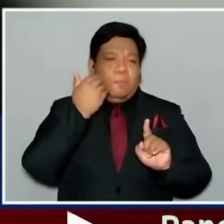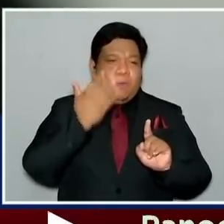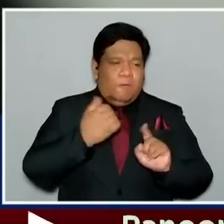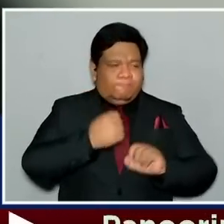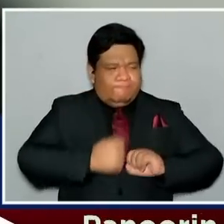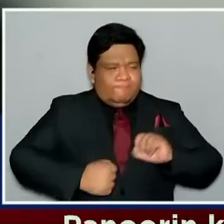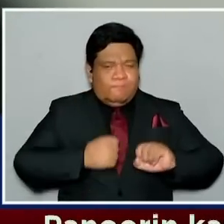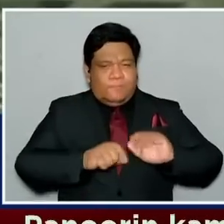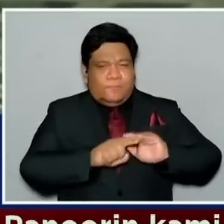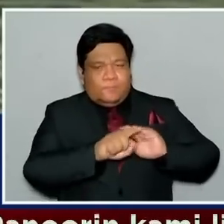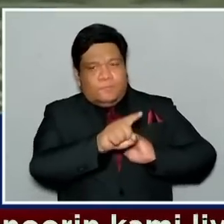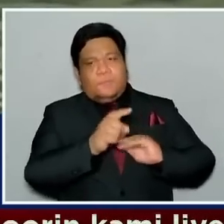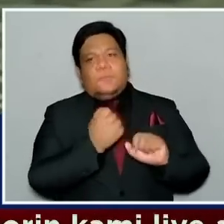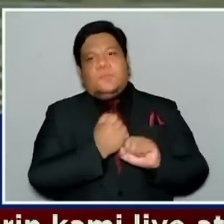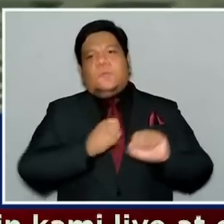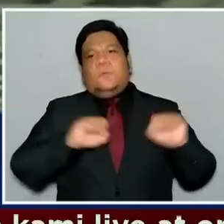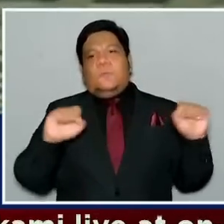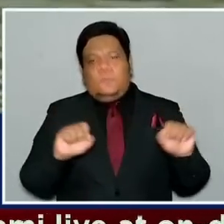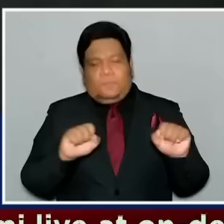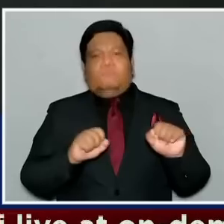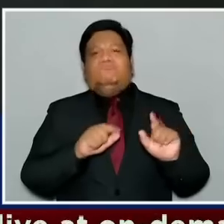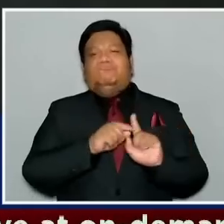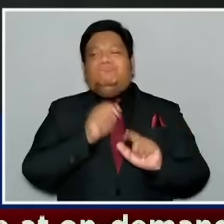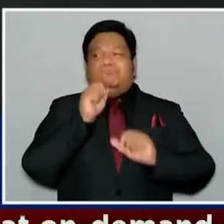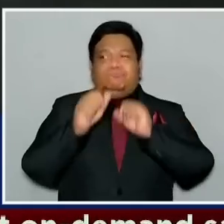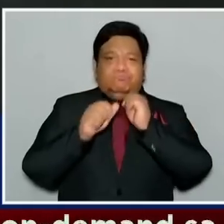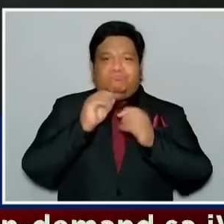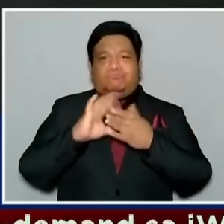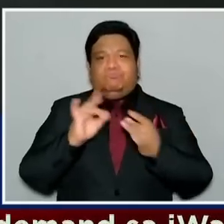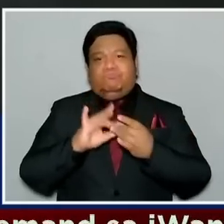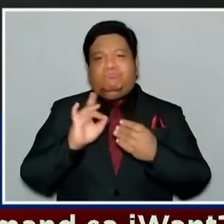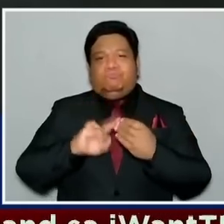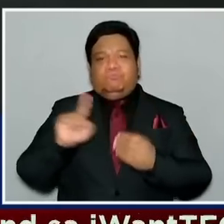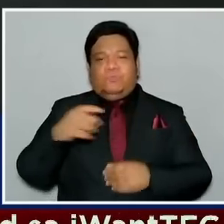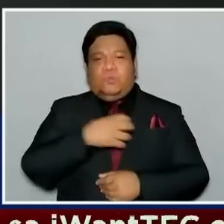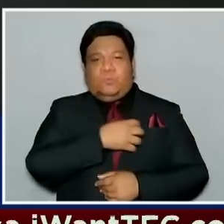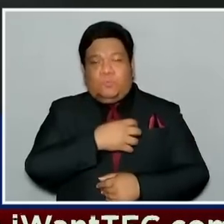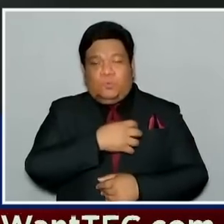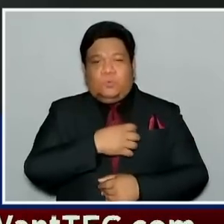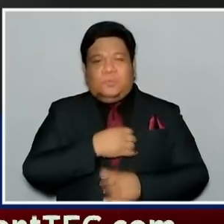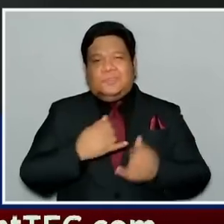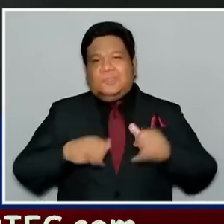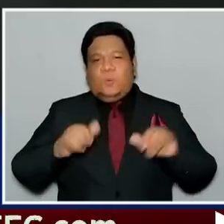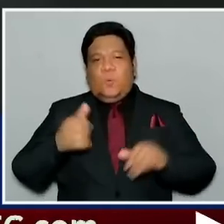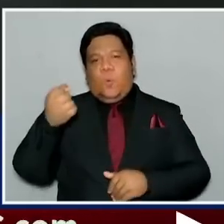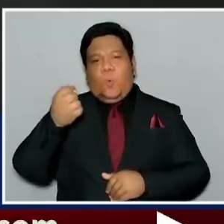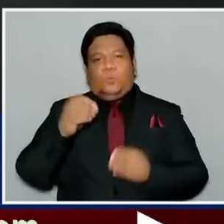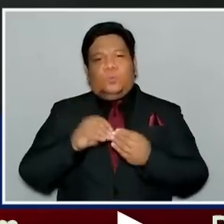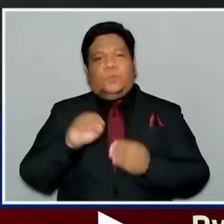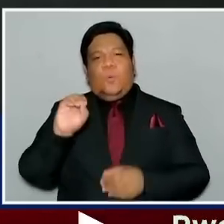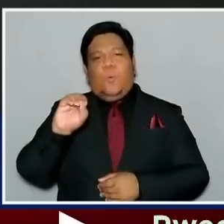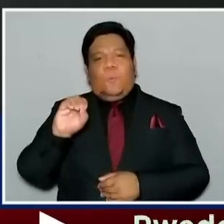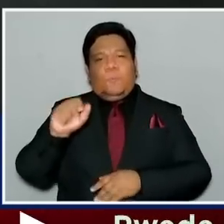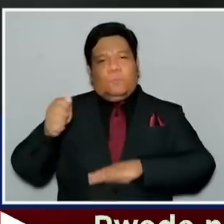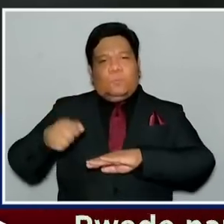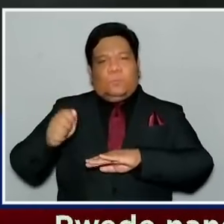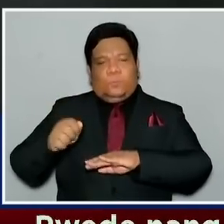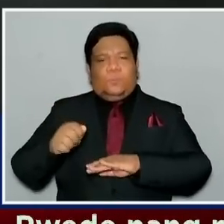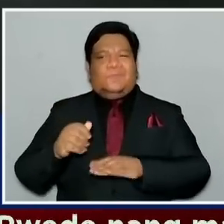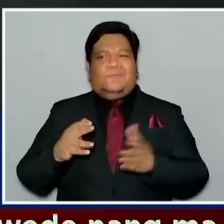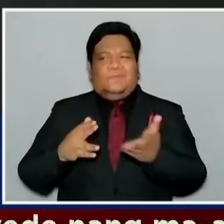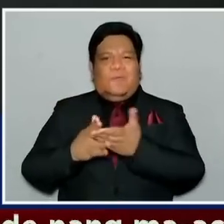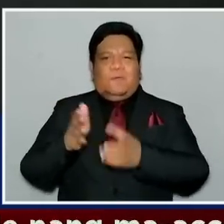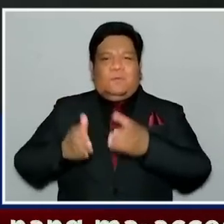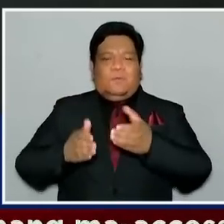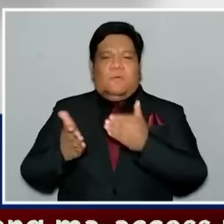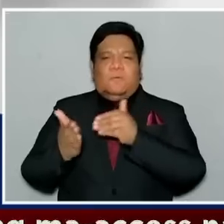kaya nakaligtas at itinanggi ang kwento ng mga pulis. Nakabinbin pa sa ombudsman ang mga kasong isinampa ni Murillo laban